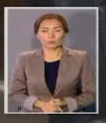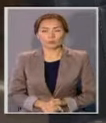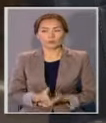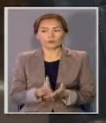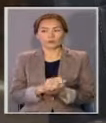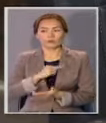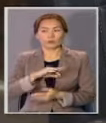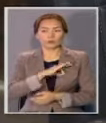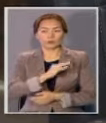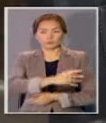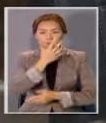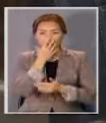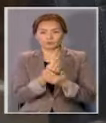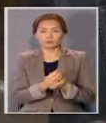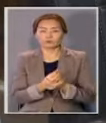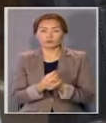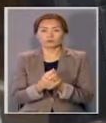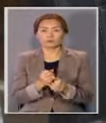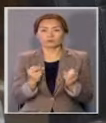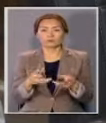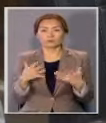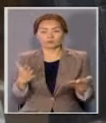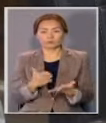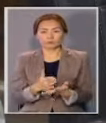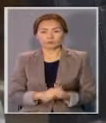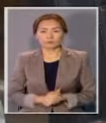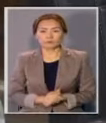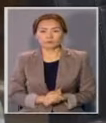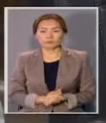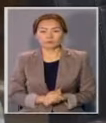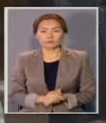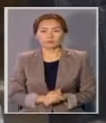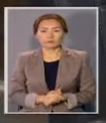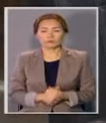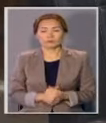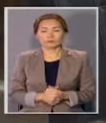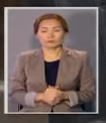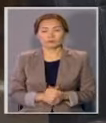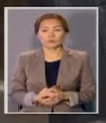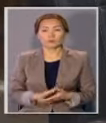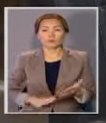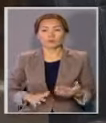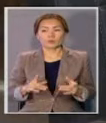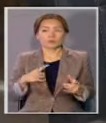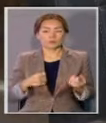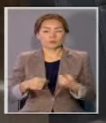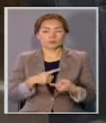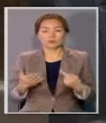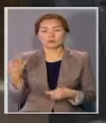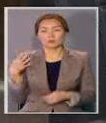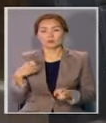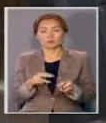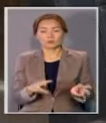қызметтік несіне пайдаланылатын жаңа жол салуға алынған көбіне карьерлер. Сосын бұл талапты біздер бұған дейін